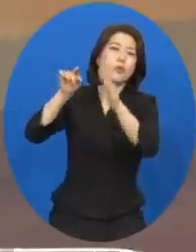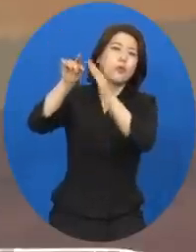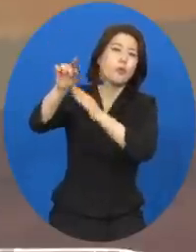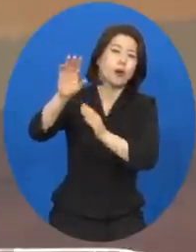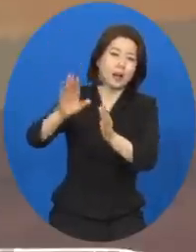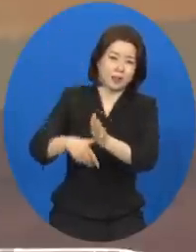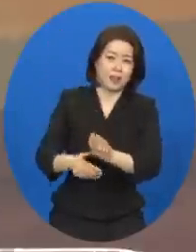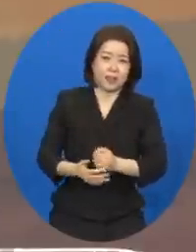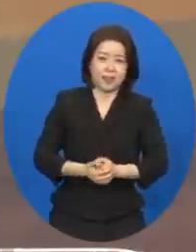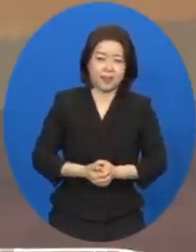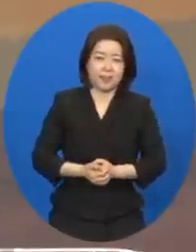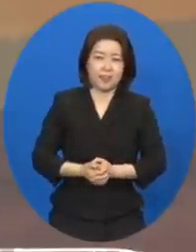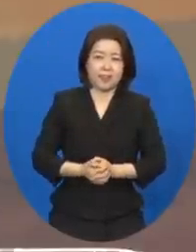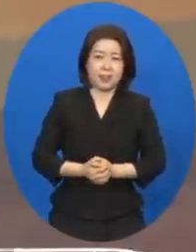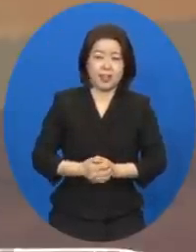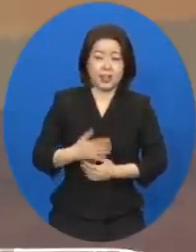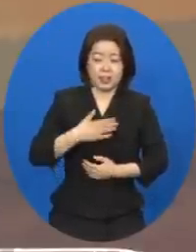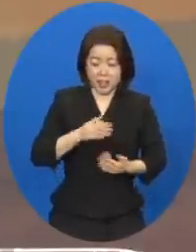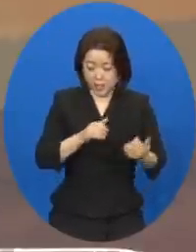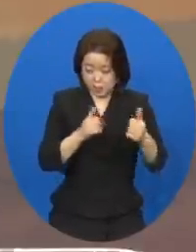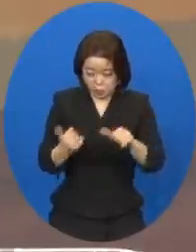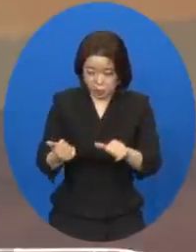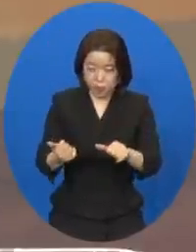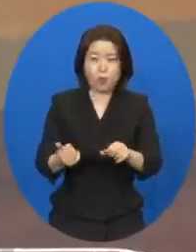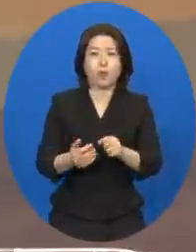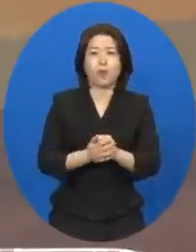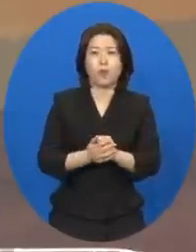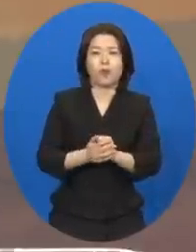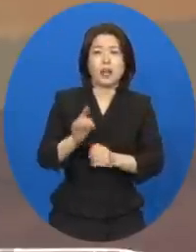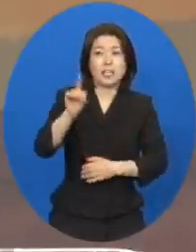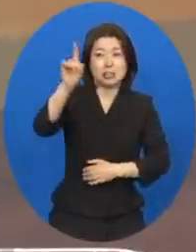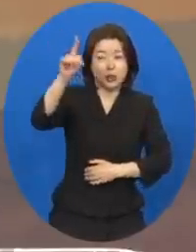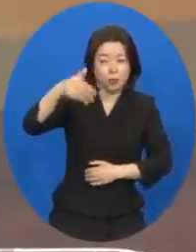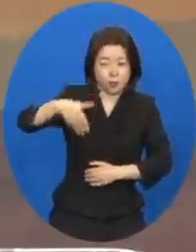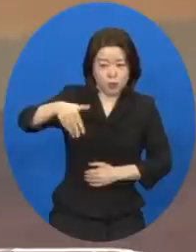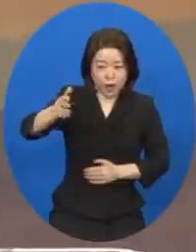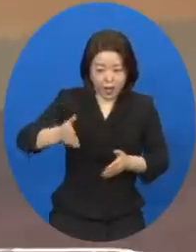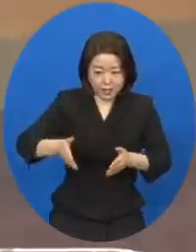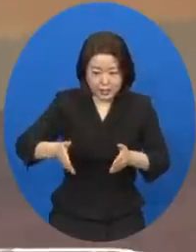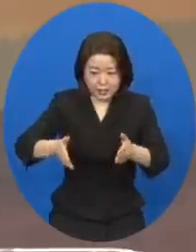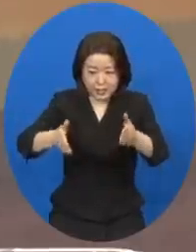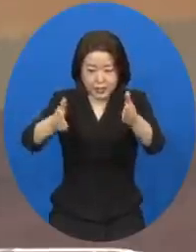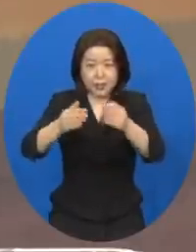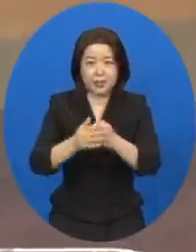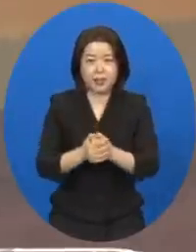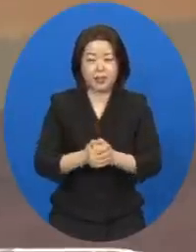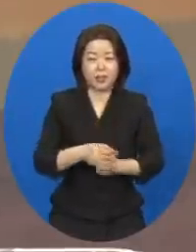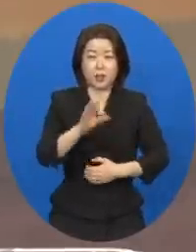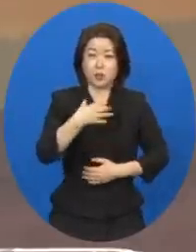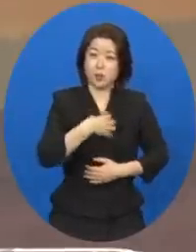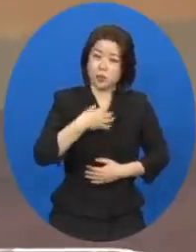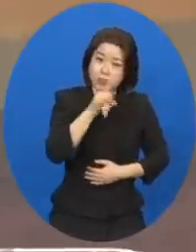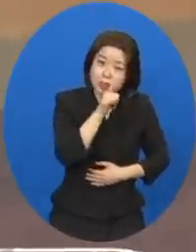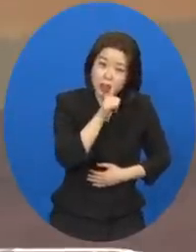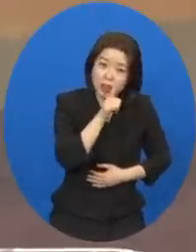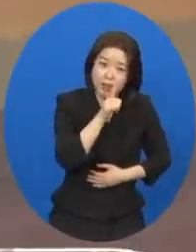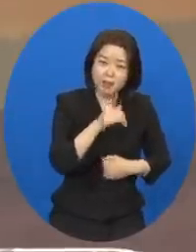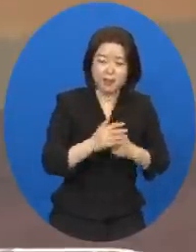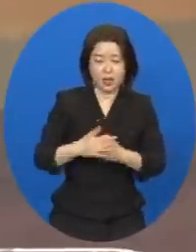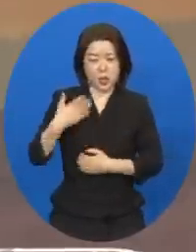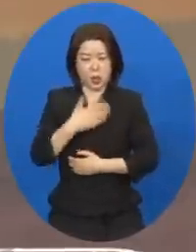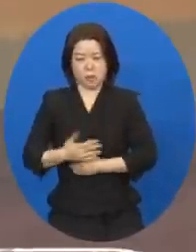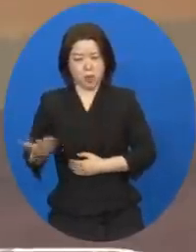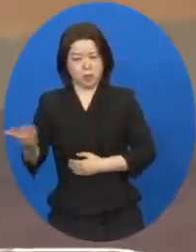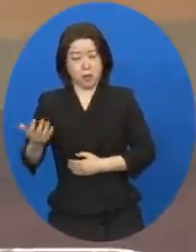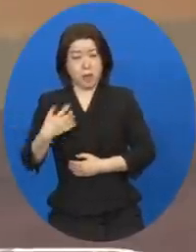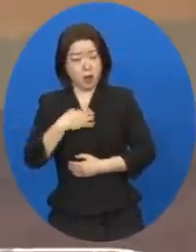다음에 이제 천국으로 가는 길에 여러분 돈 걱정할 사람 있겠어요? 몸이